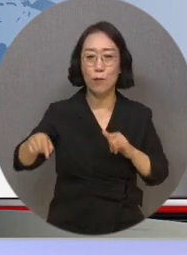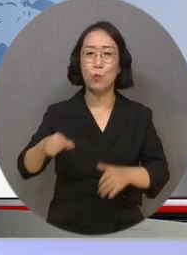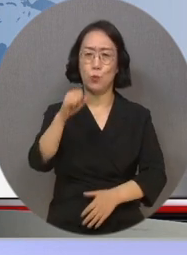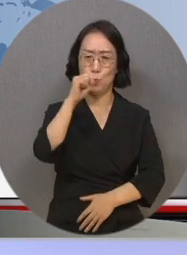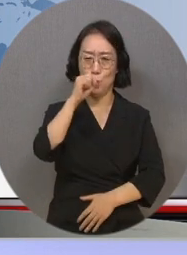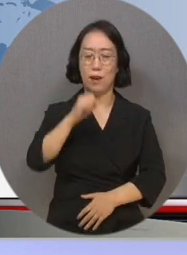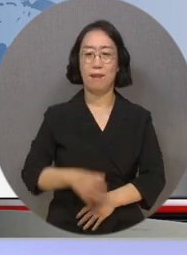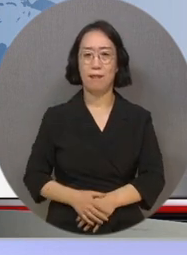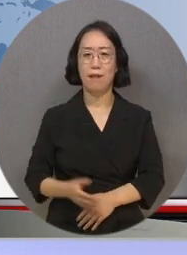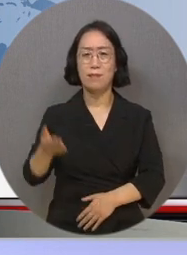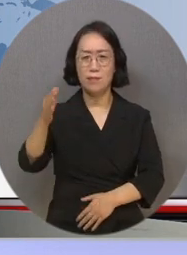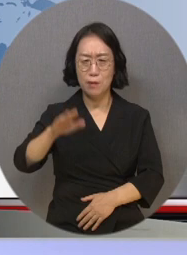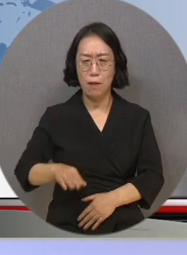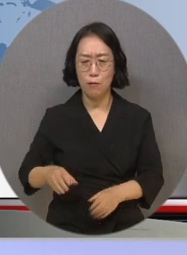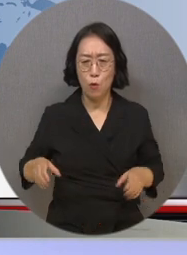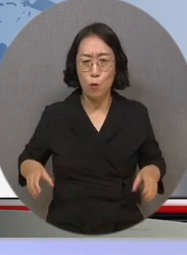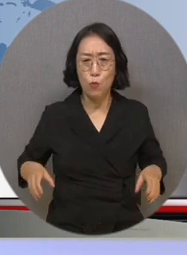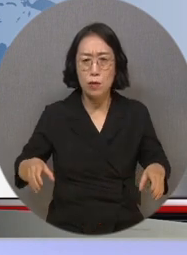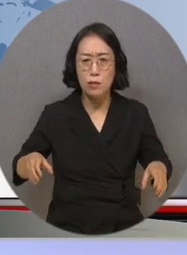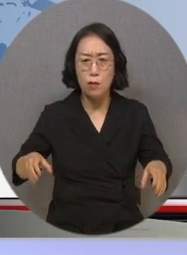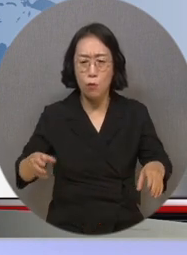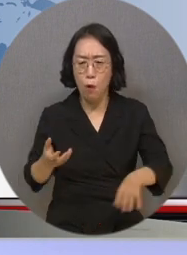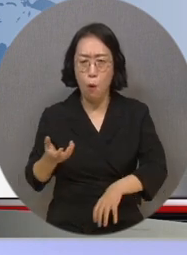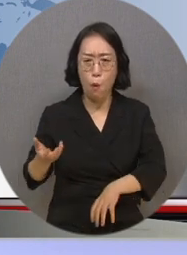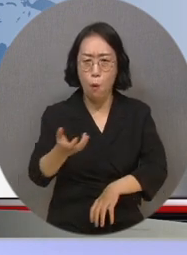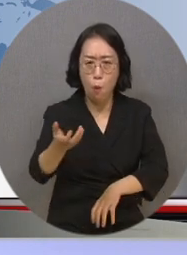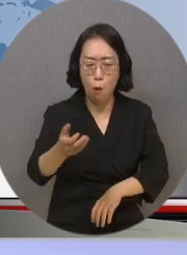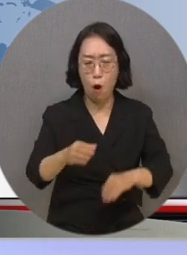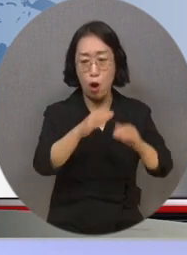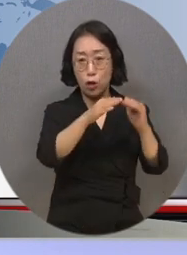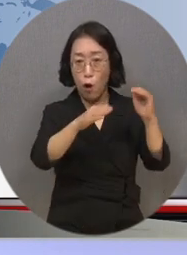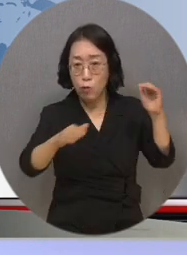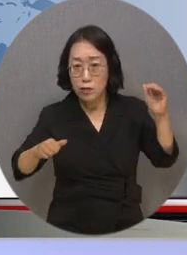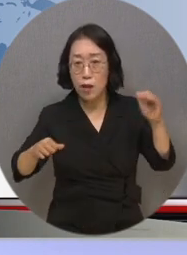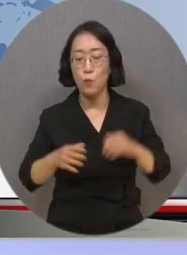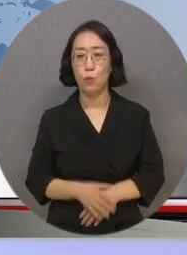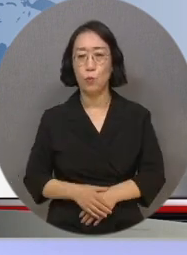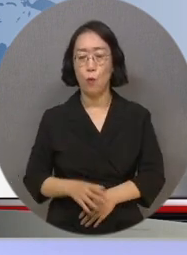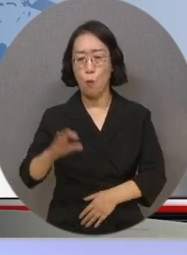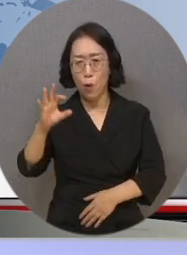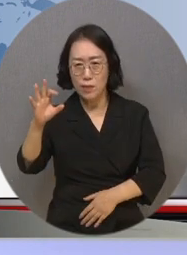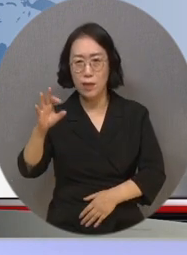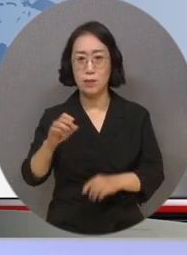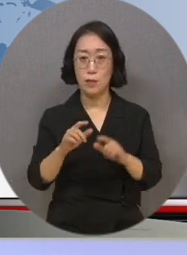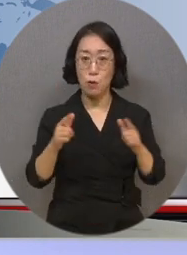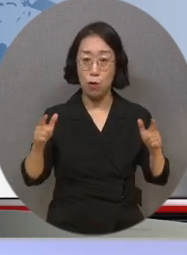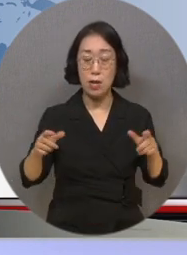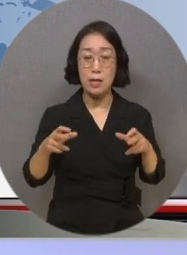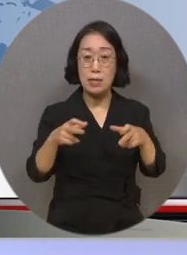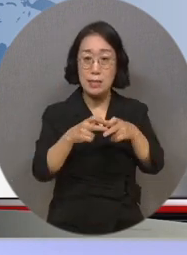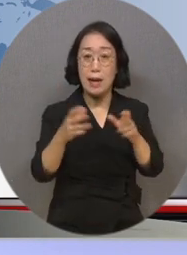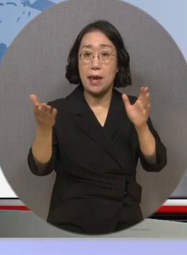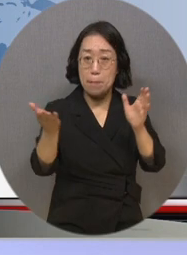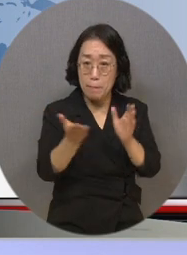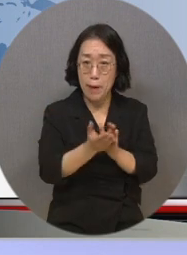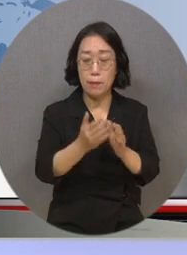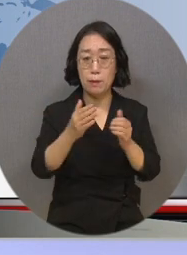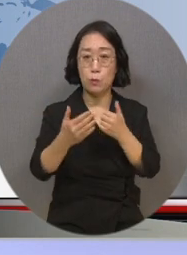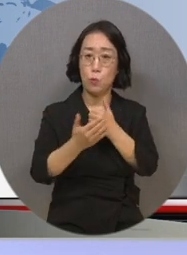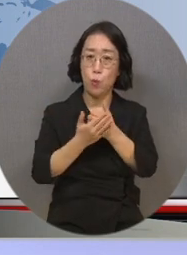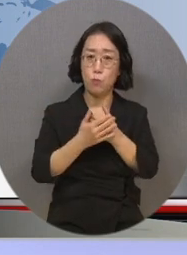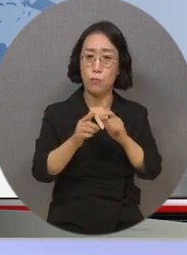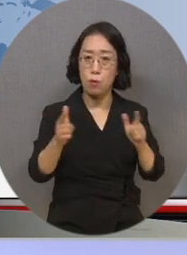있습니다. 하지만 휠체어가 접근할 수 있는 경사로나 장애인 전용 화장실 등 장애인 편의시설이 미흡한